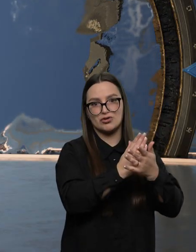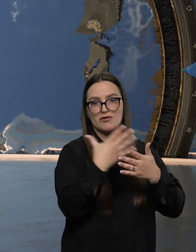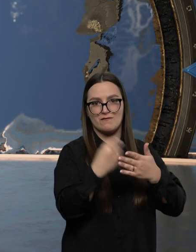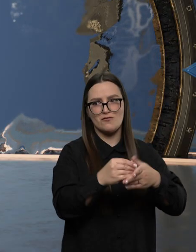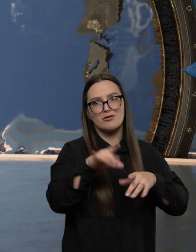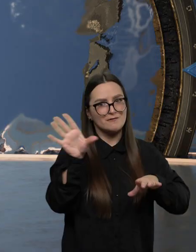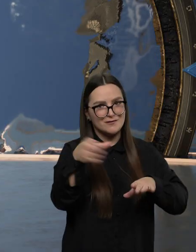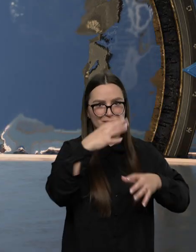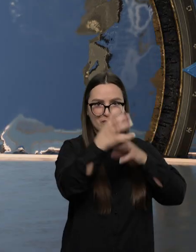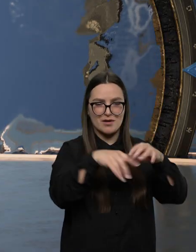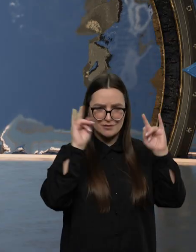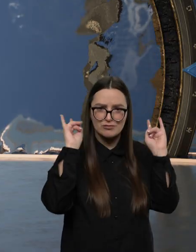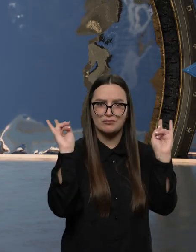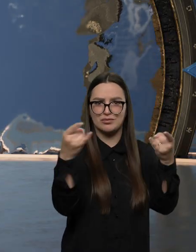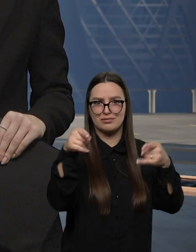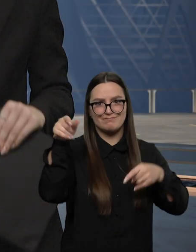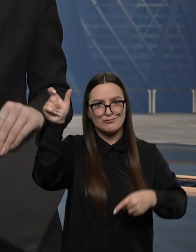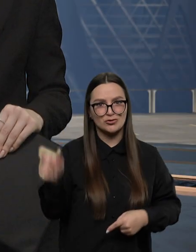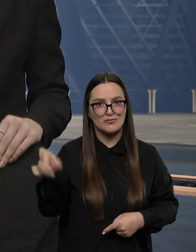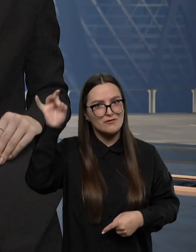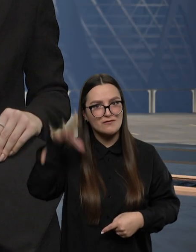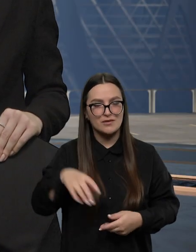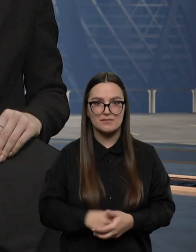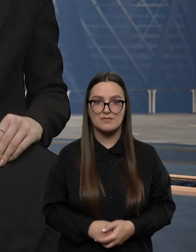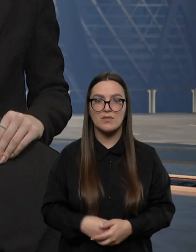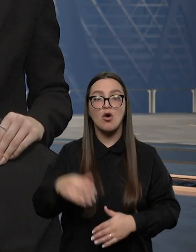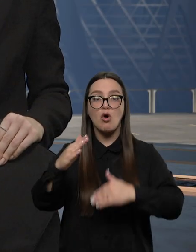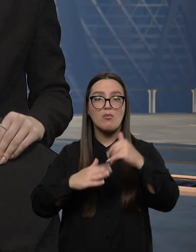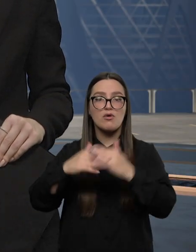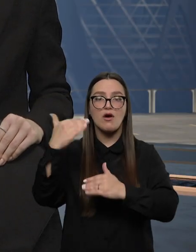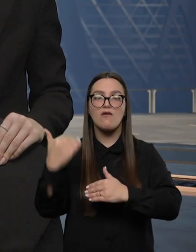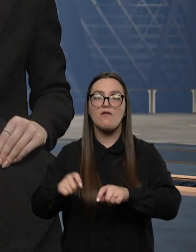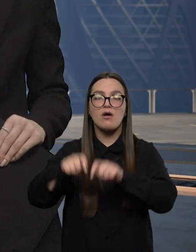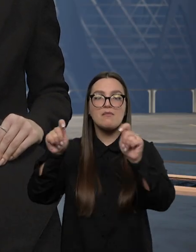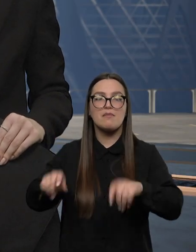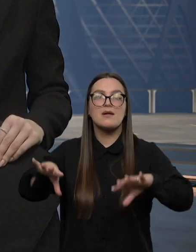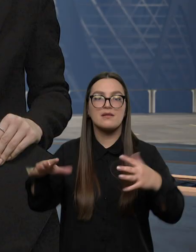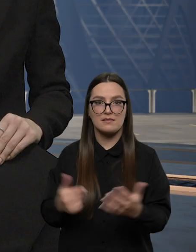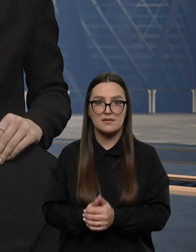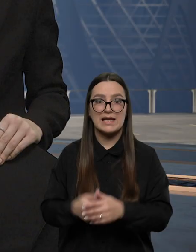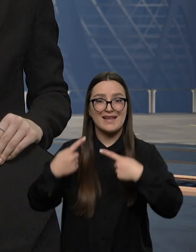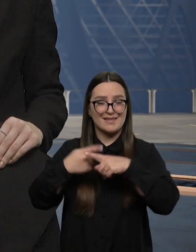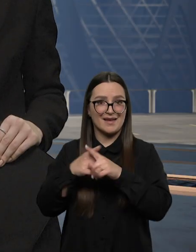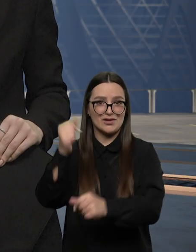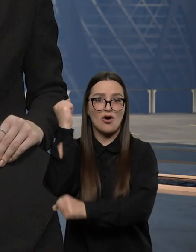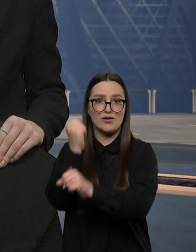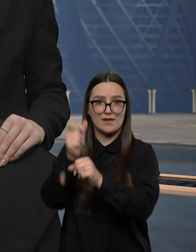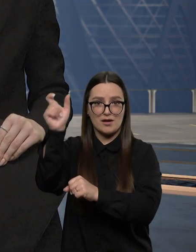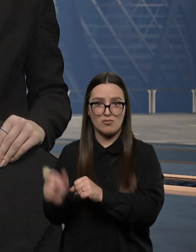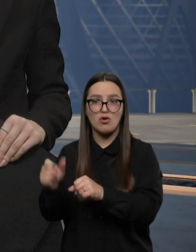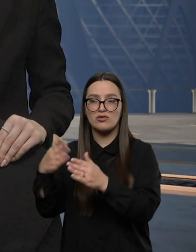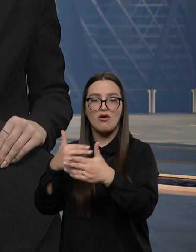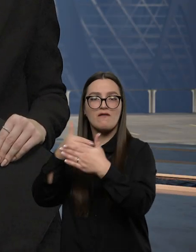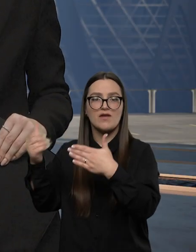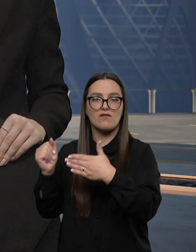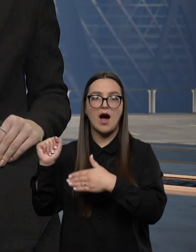į tą žinomumo Olimpą. Profesinę karjerą Jurgis Paulikas pradėjo įsidarbinęs techninių darbuotojų